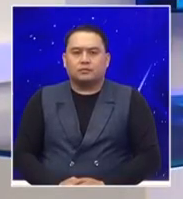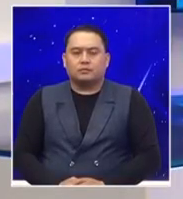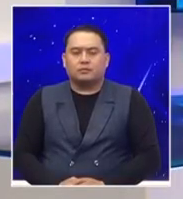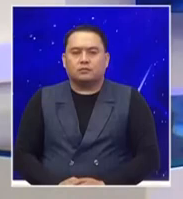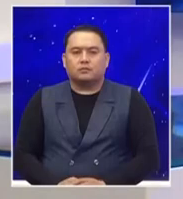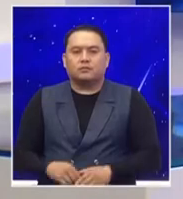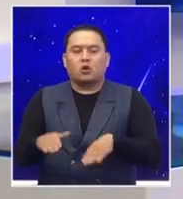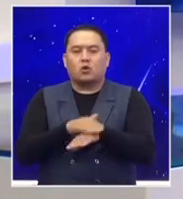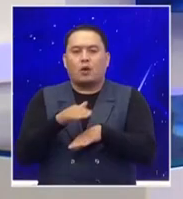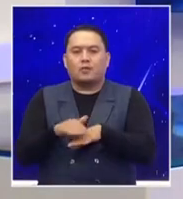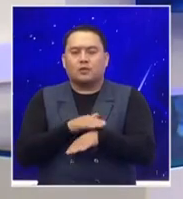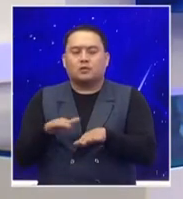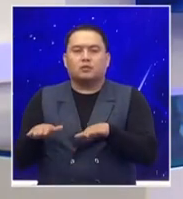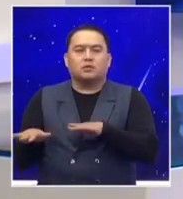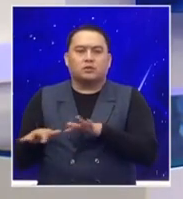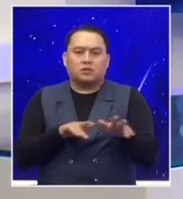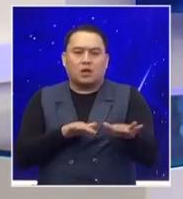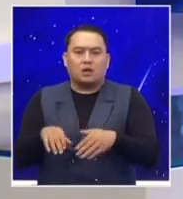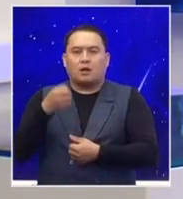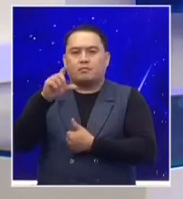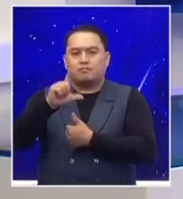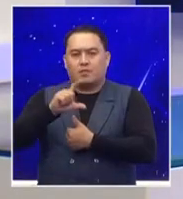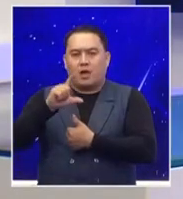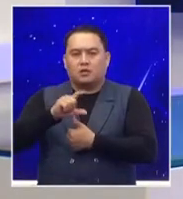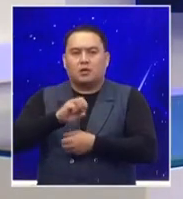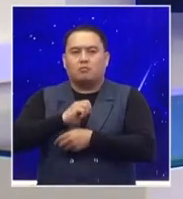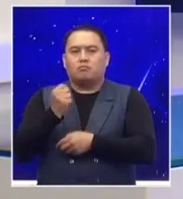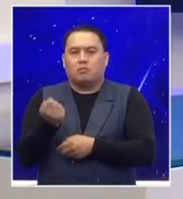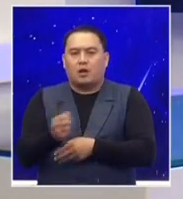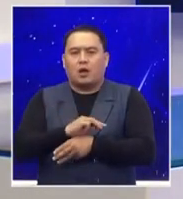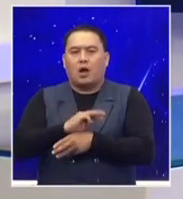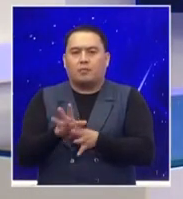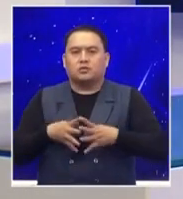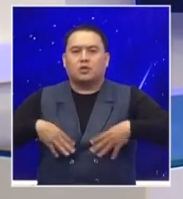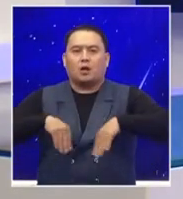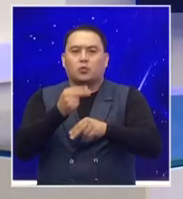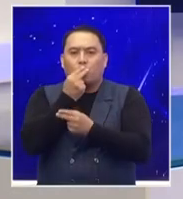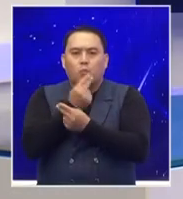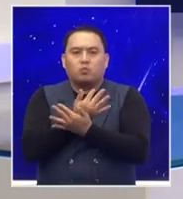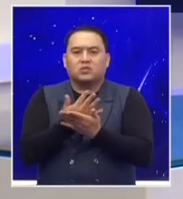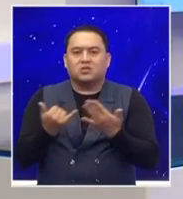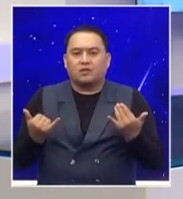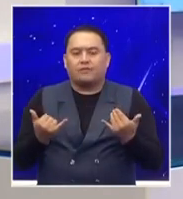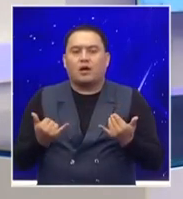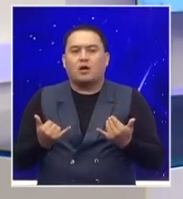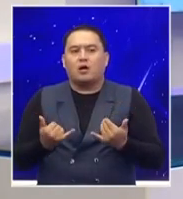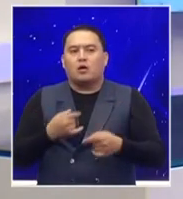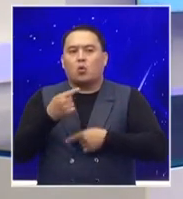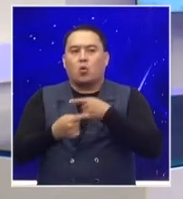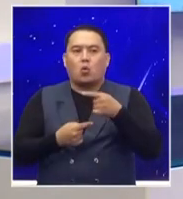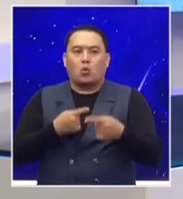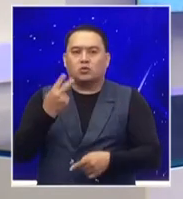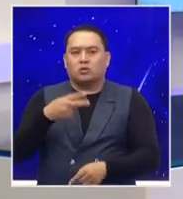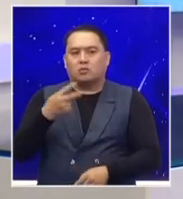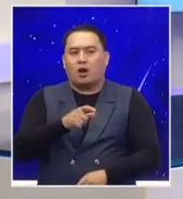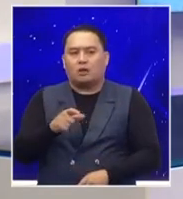Қайырымдылық қайырлы іс. Қаратал ауданындағы орталық мешіттің ұжымы аз қамтылған отбасыларға азық-түлік таратты. Дәстүрлі түрде өткізіліп тұратын акцияға